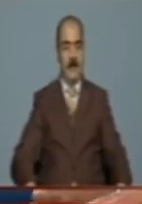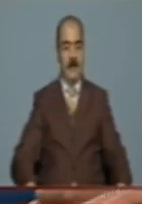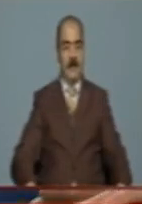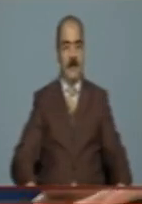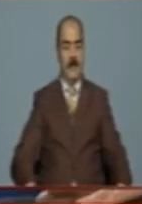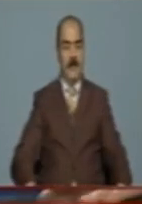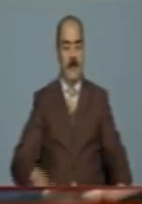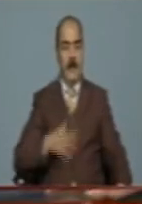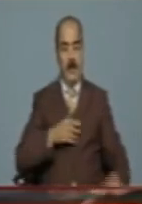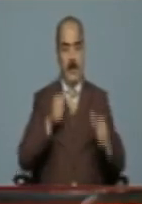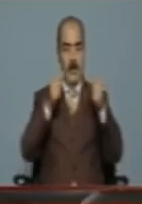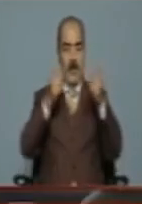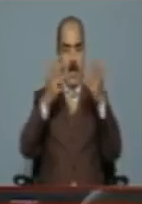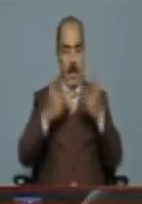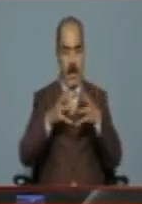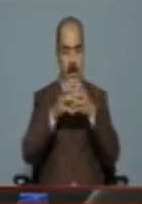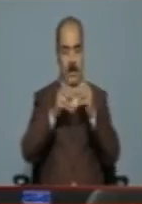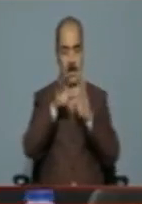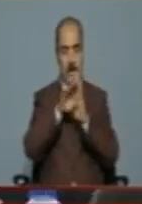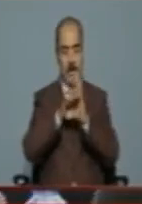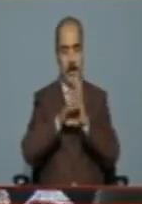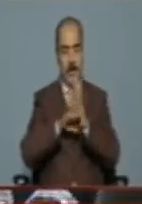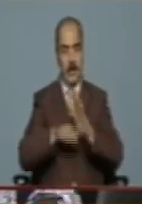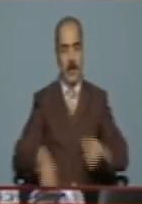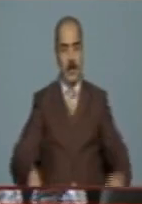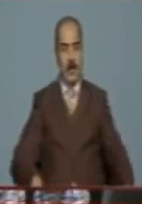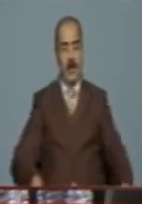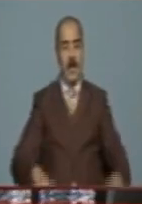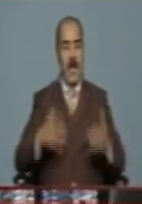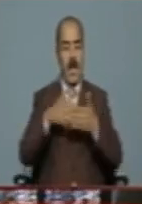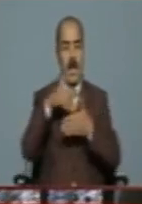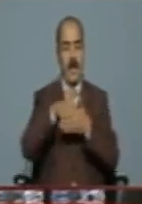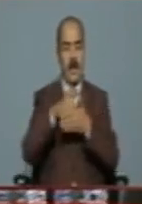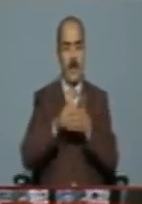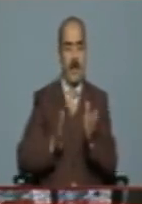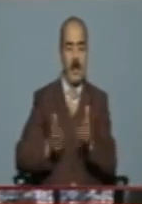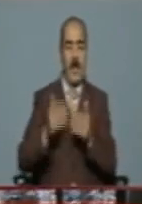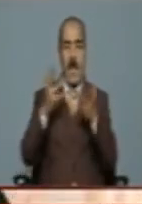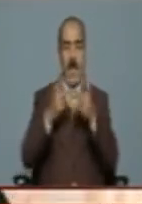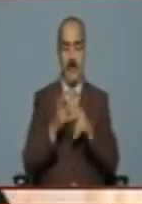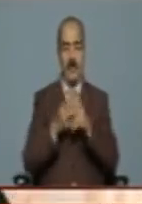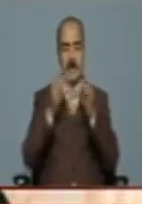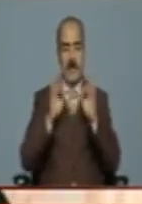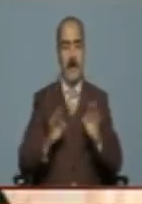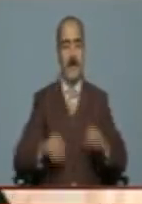وسأعرض على حضراتكم الآن نتيجة فرز صناديق الاقتراع.